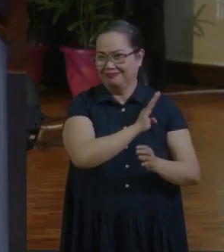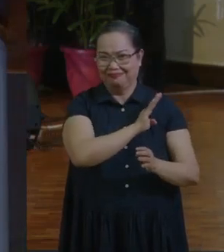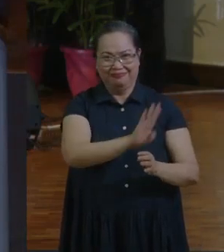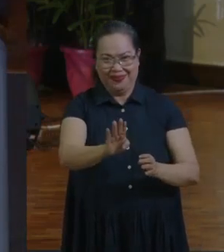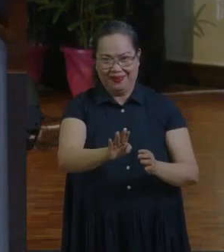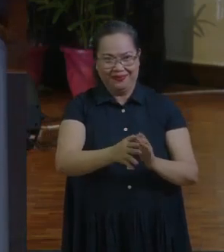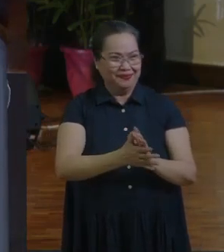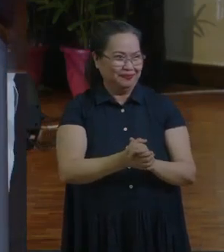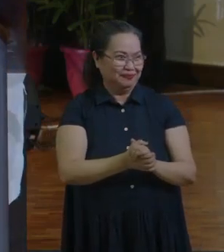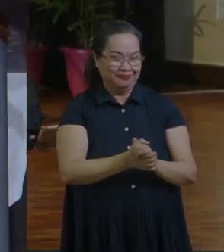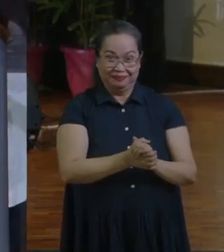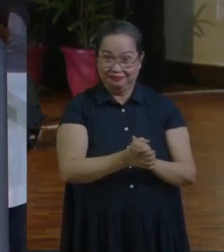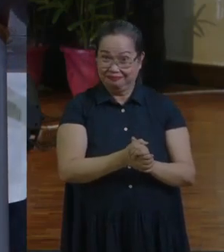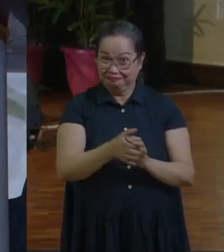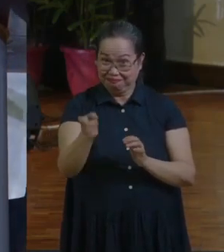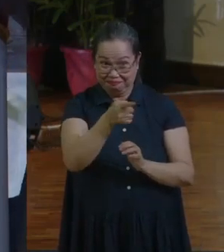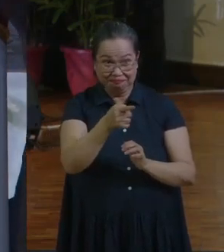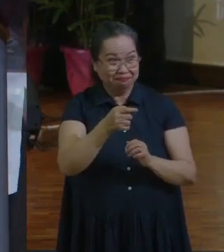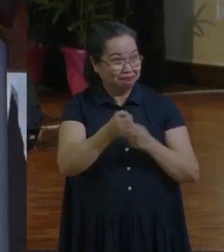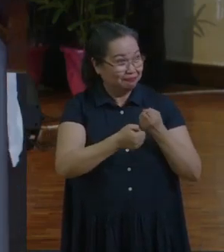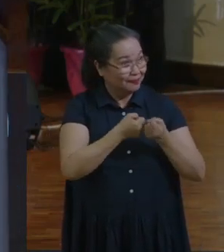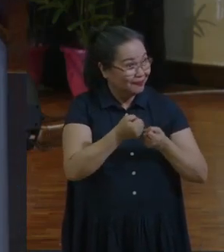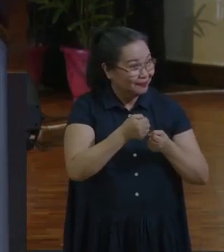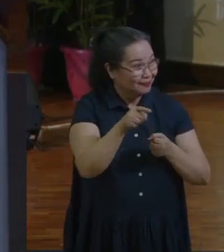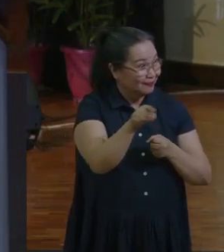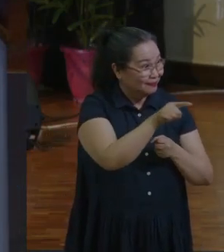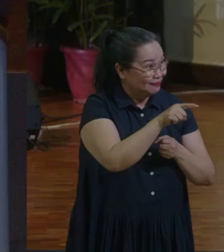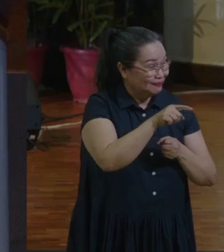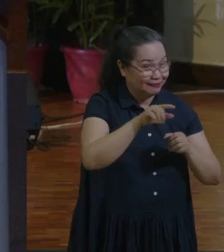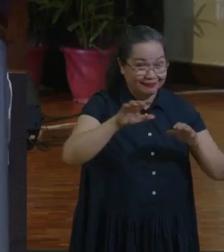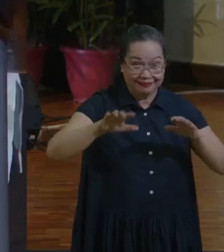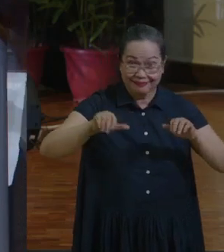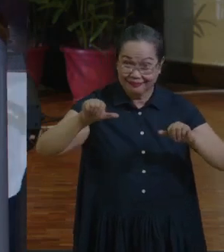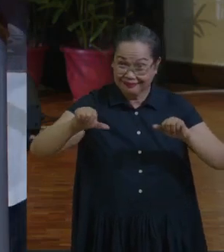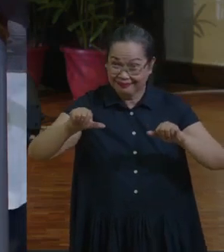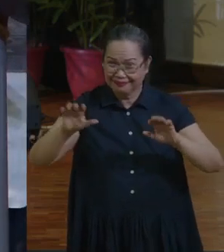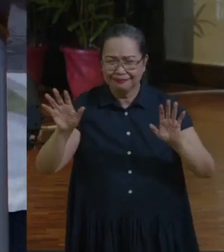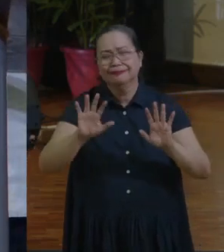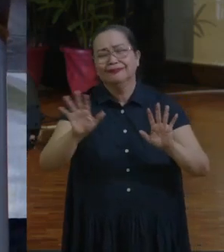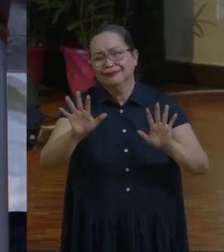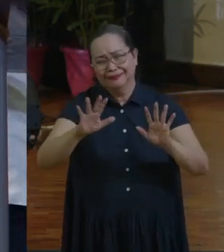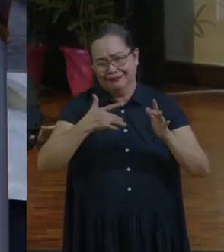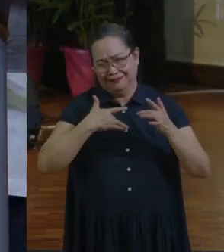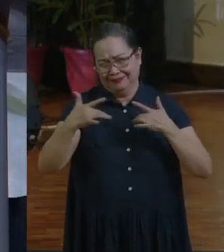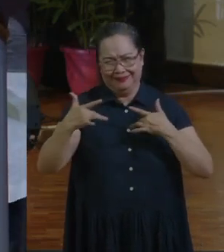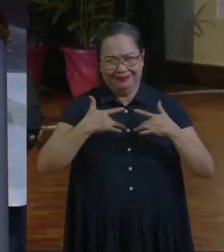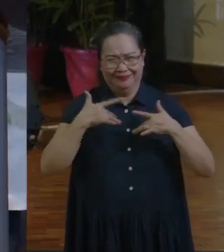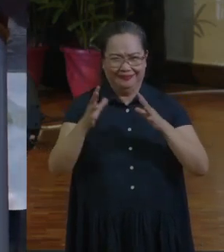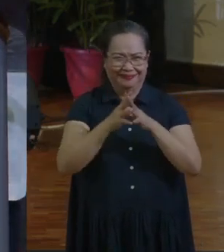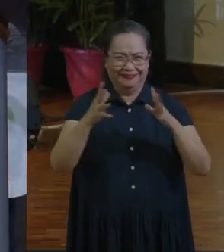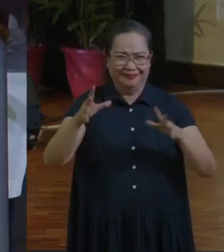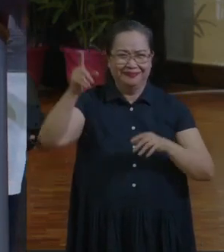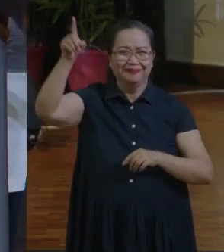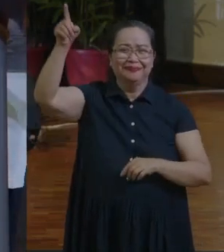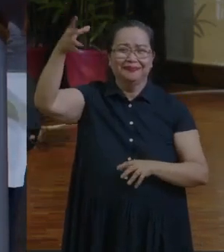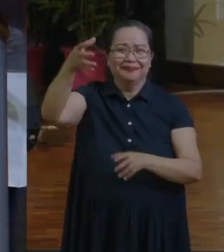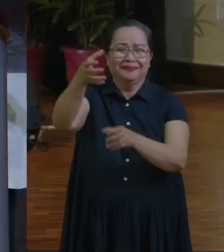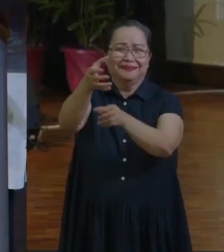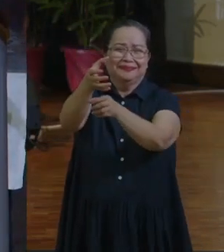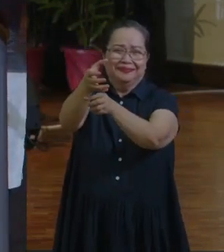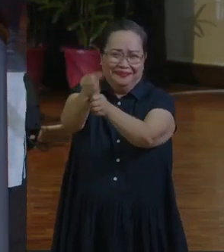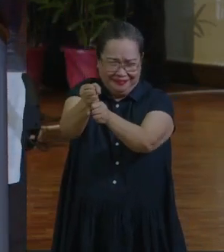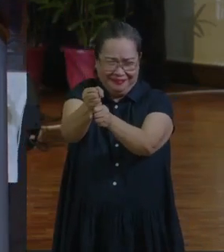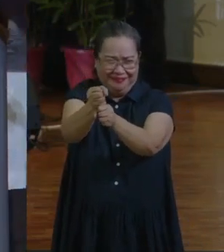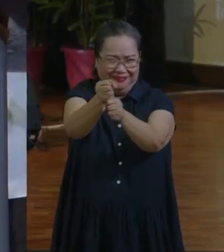it. Kayo ba'y naghihirap? Kayo ba'y nag-aalinlangan? Huwag kayong mag-alala. Hawak kayo ng Panginoong